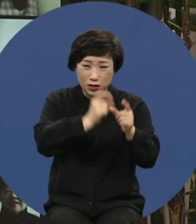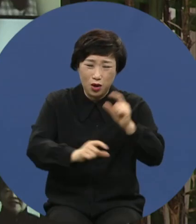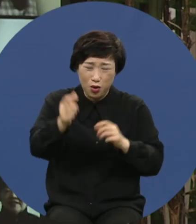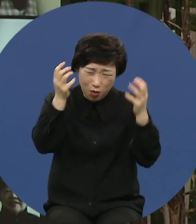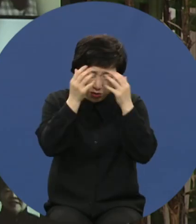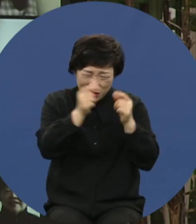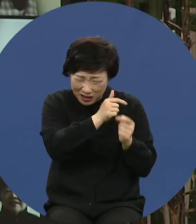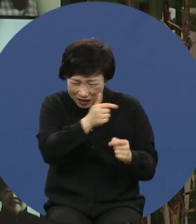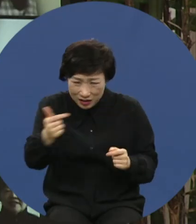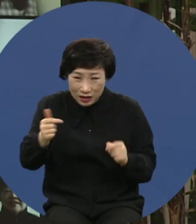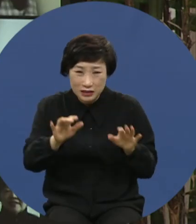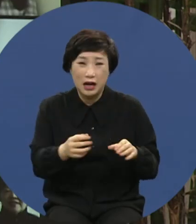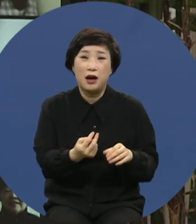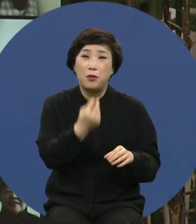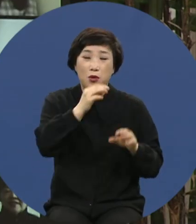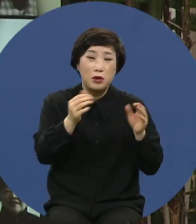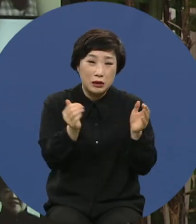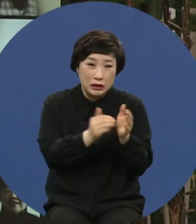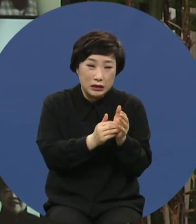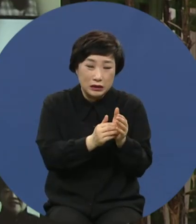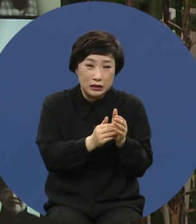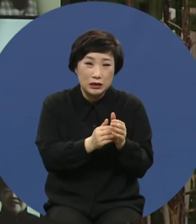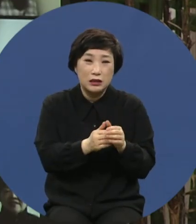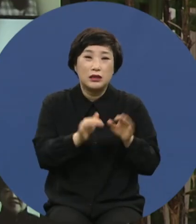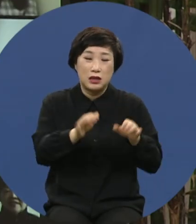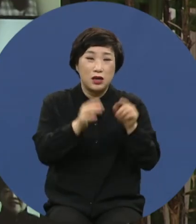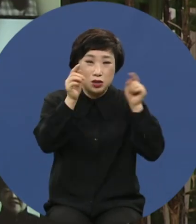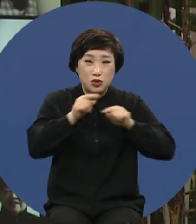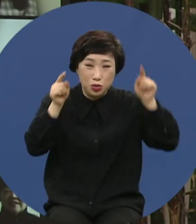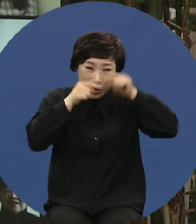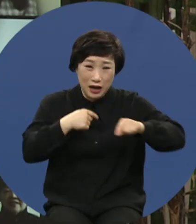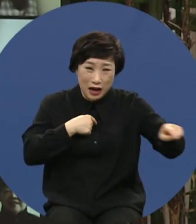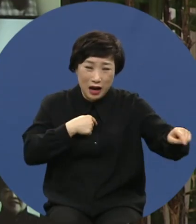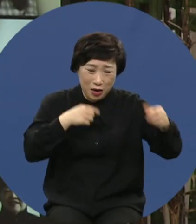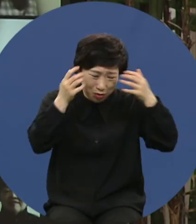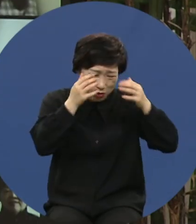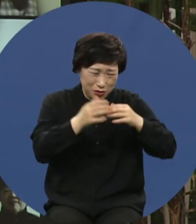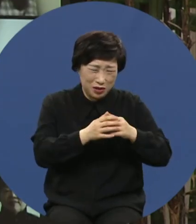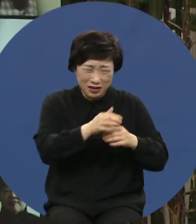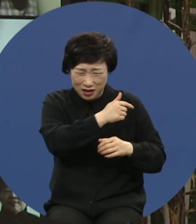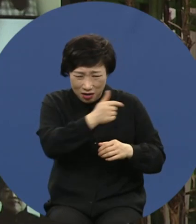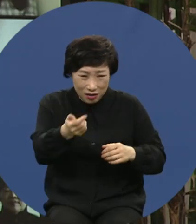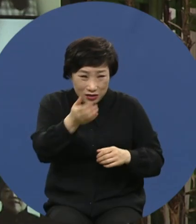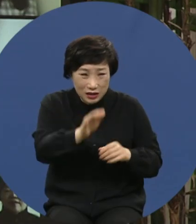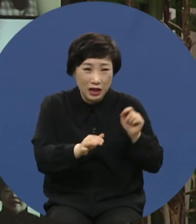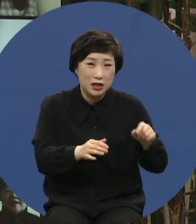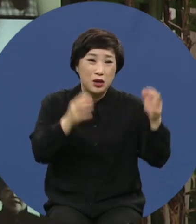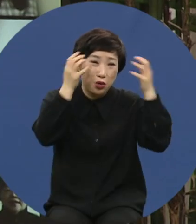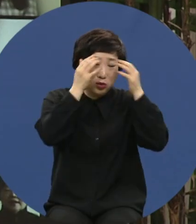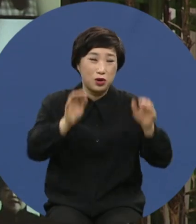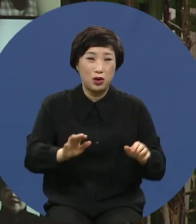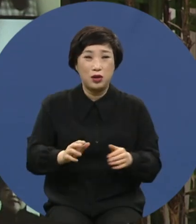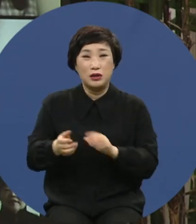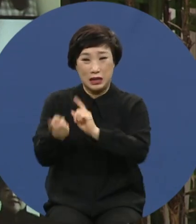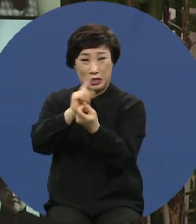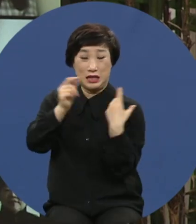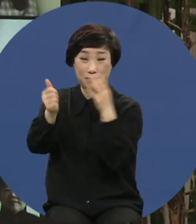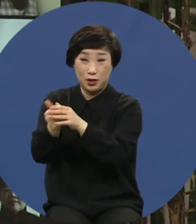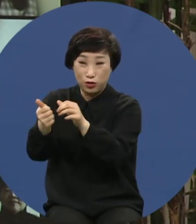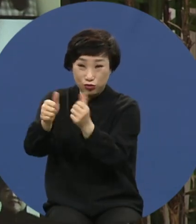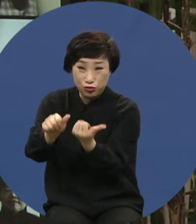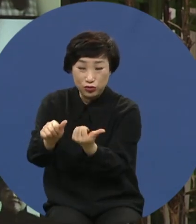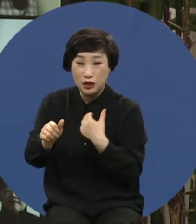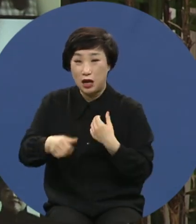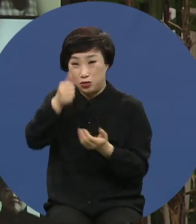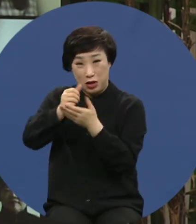목숨이 끝나면 지옥 가서 절망적인 고통을 당할 텐데 그 고통을 위해서 죽어서 내 죄를 해결하신 그분을 인정하라